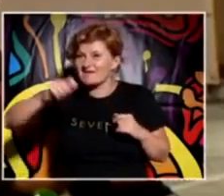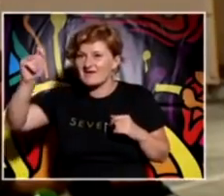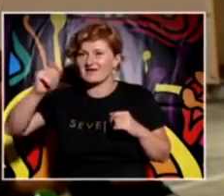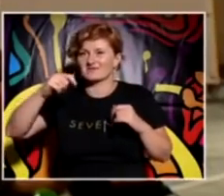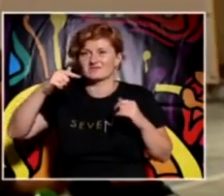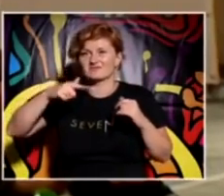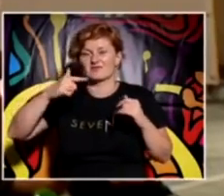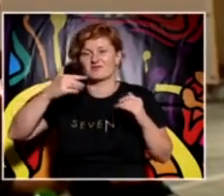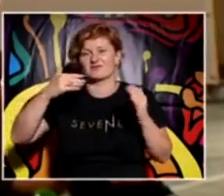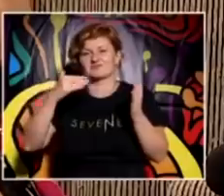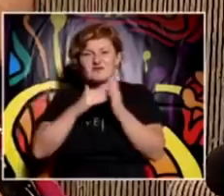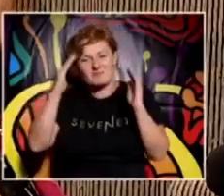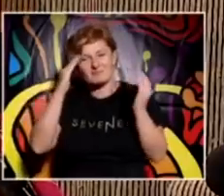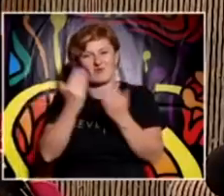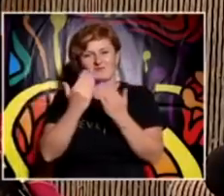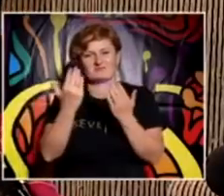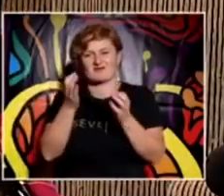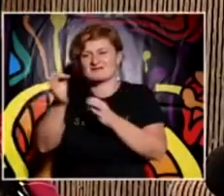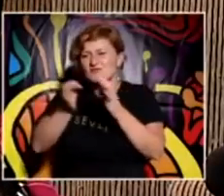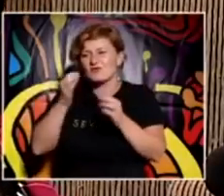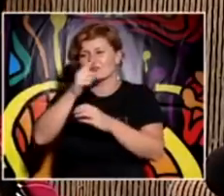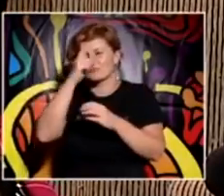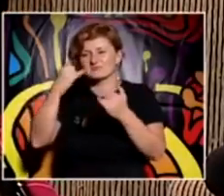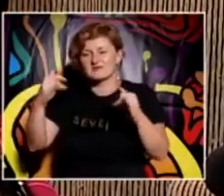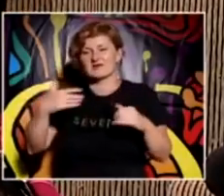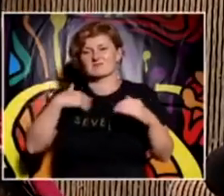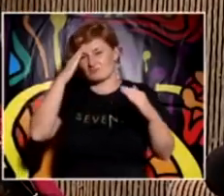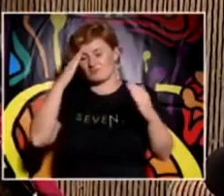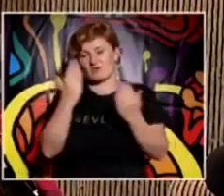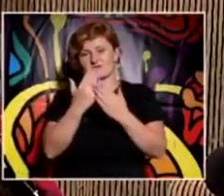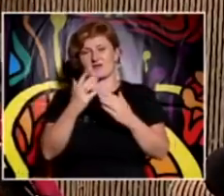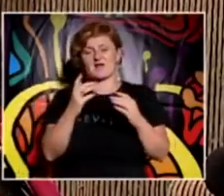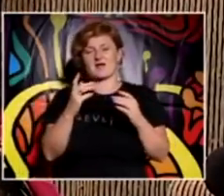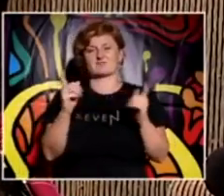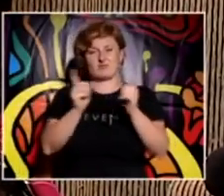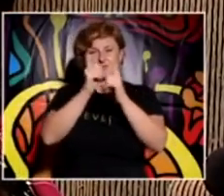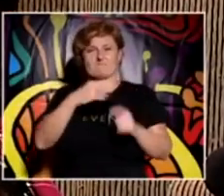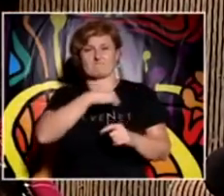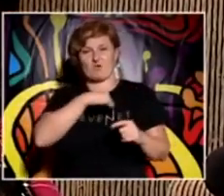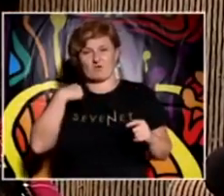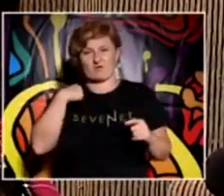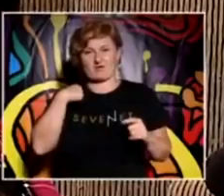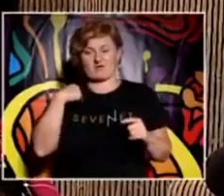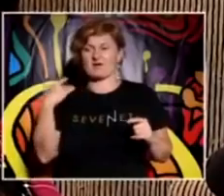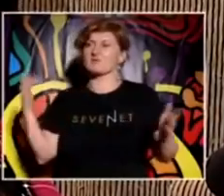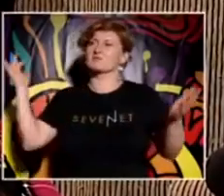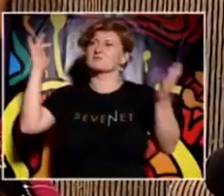będą to cudze historie. My na przykład spotkaliśmy taką Polkę, która pojechała za miłością do